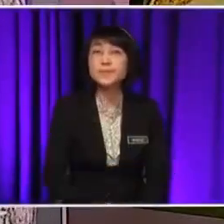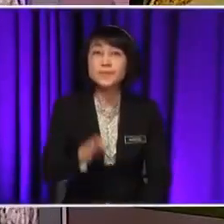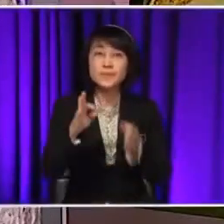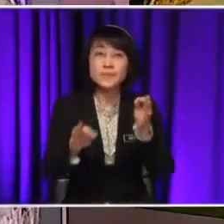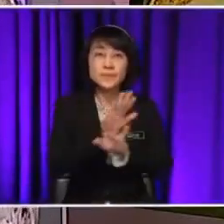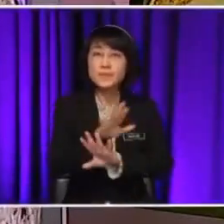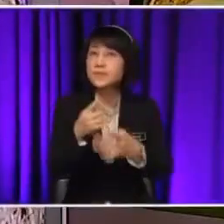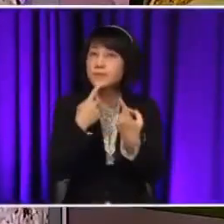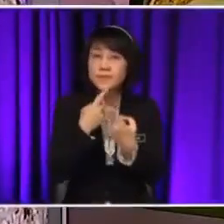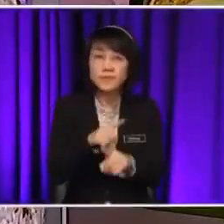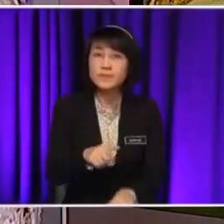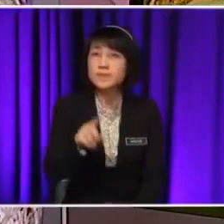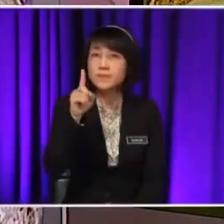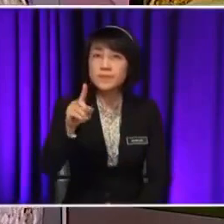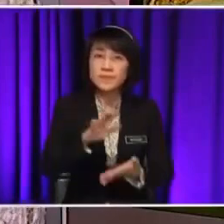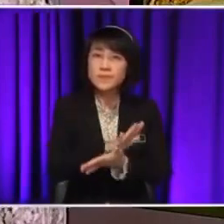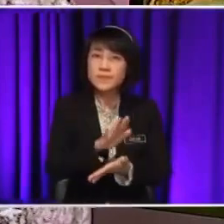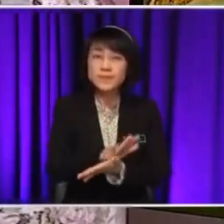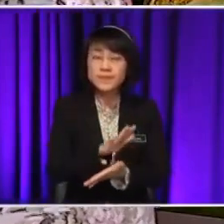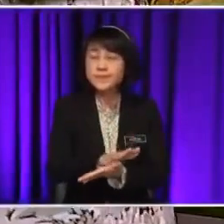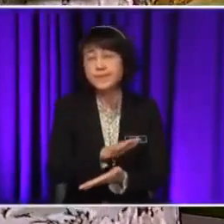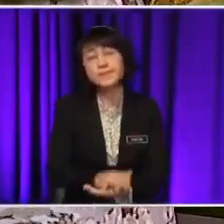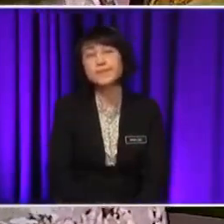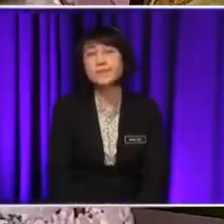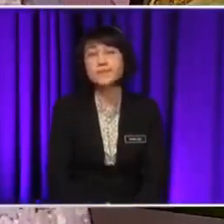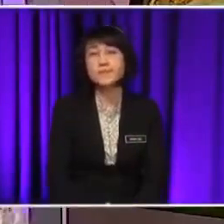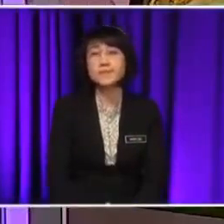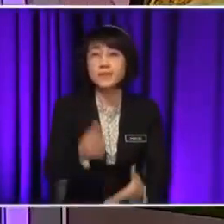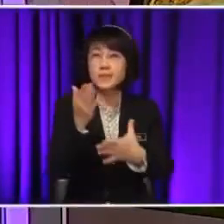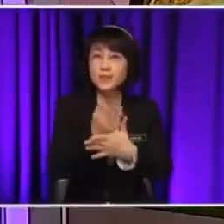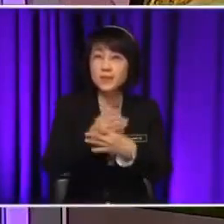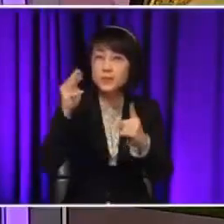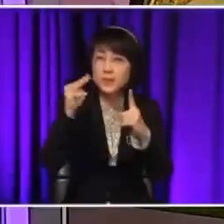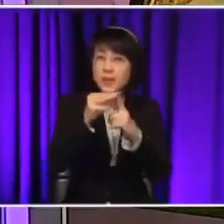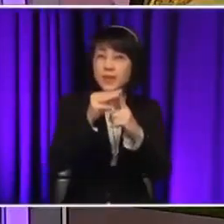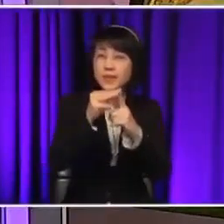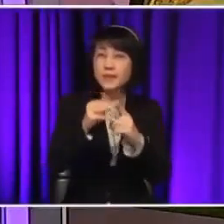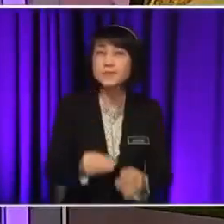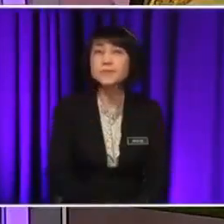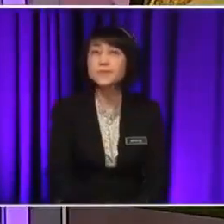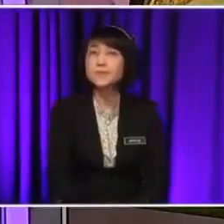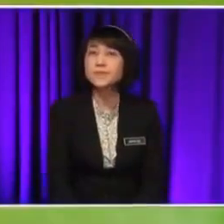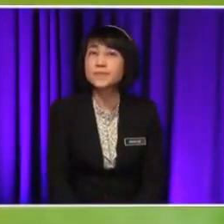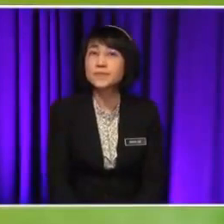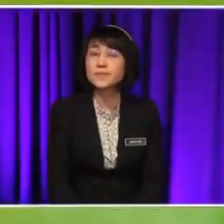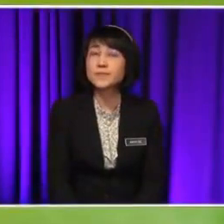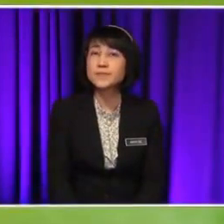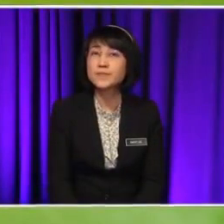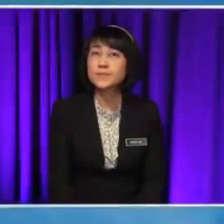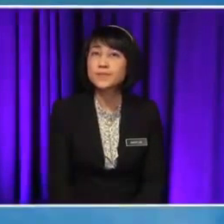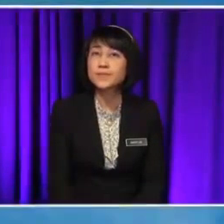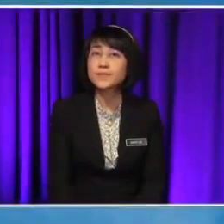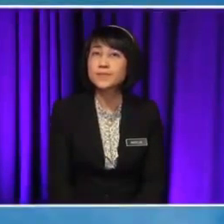dapat grade TH walaupun markah dia tinggi. Okay. Jadinya untuk hari ini kita fokus kepada kertas 1.